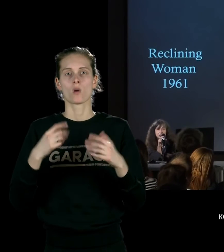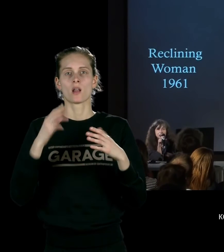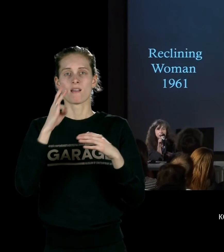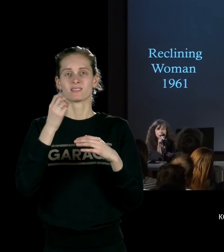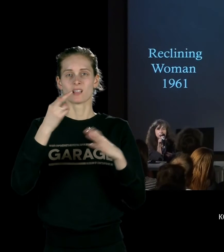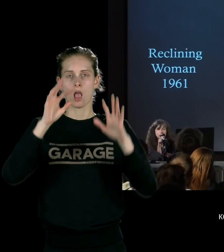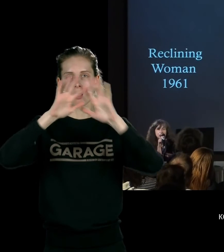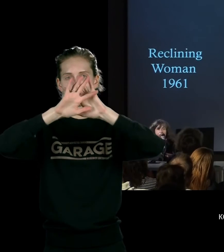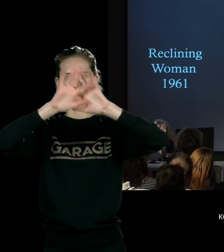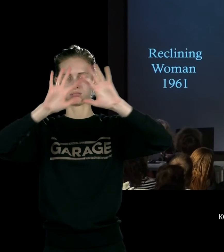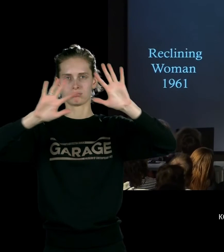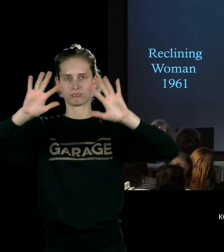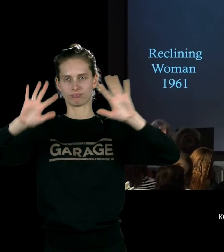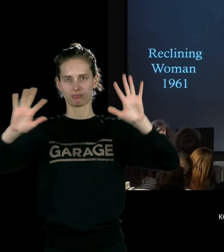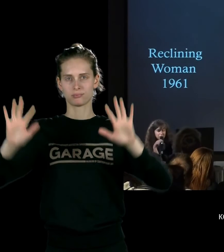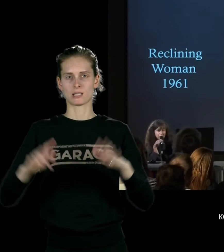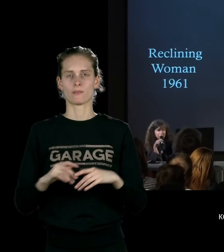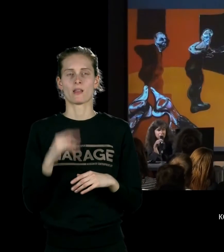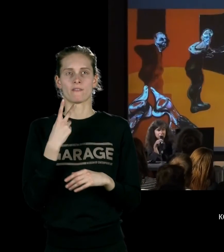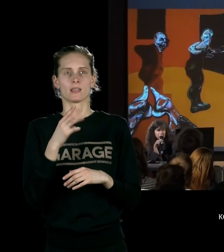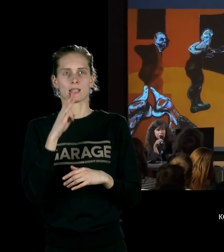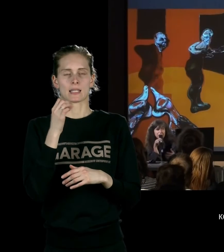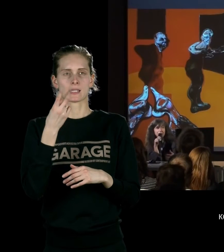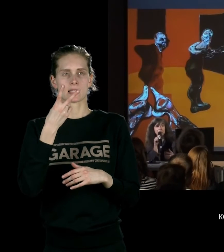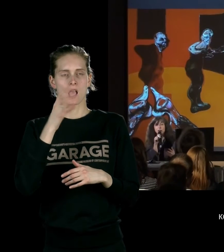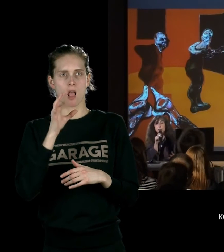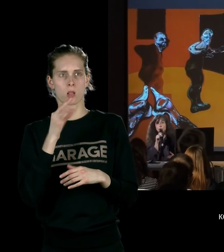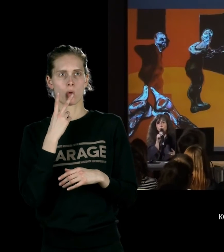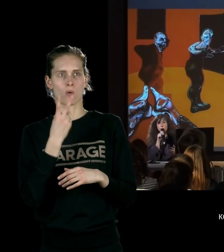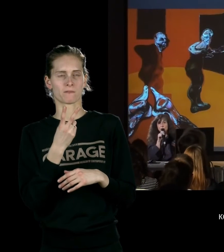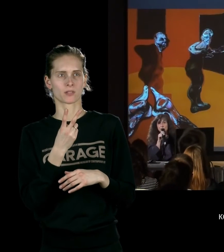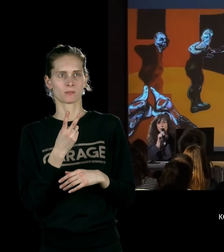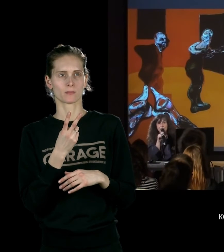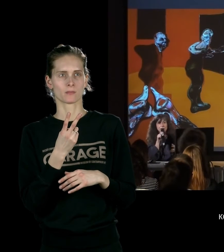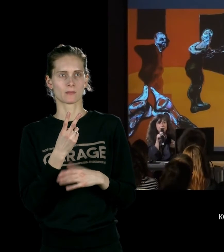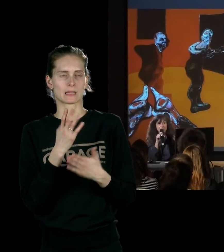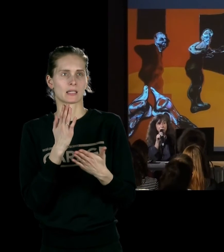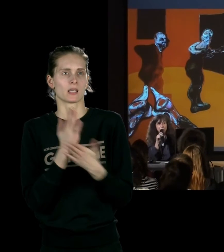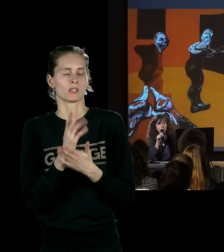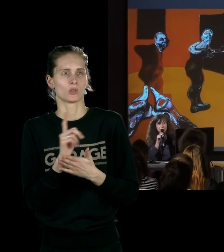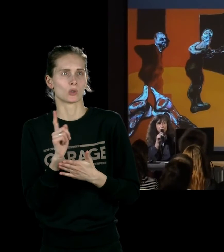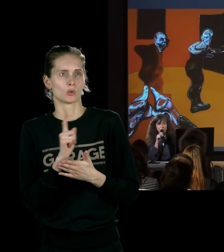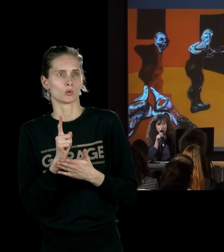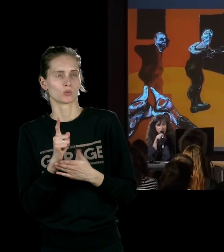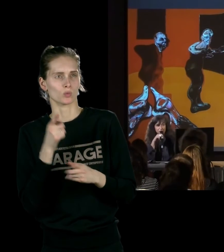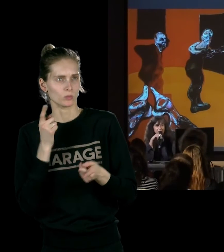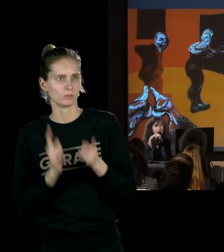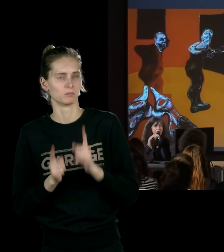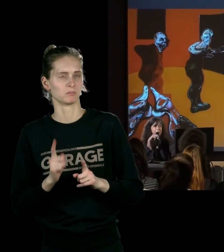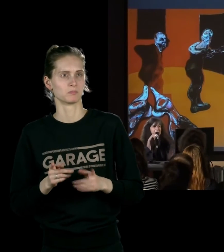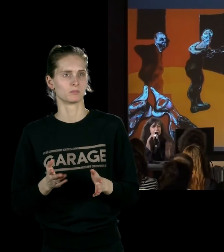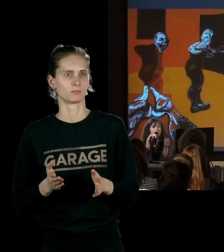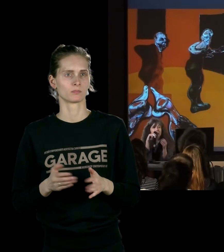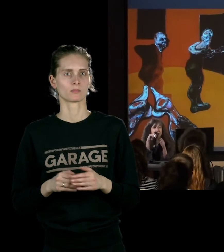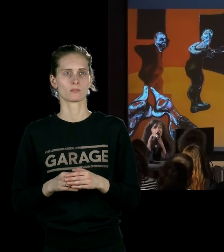растекающиеся тела, которые уже обладают как бы некой интенсивностью бытия. Следующие как бы две